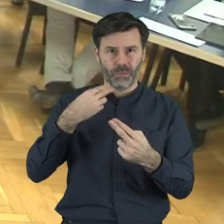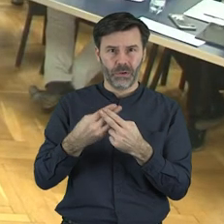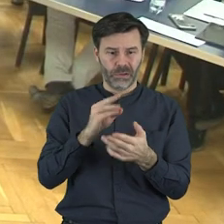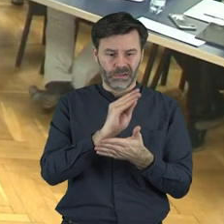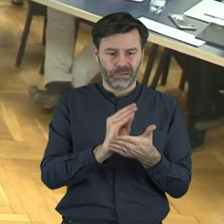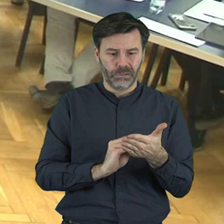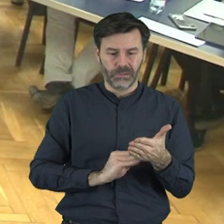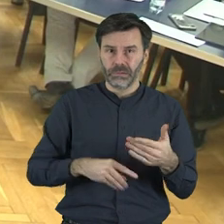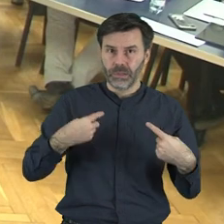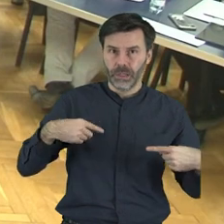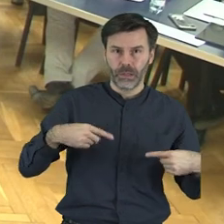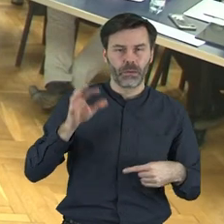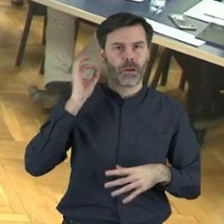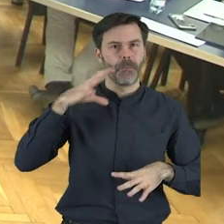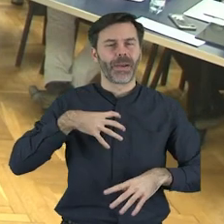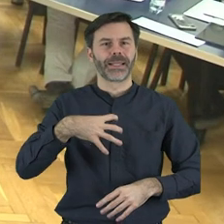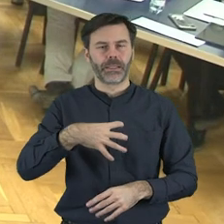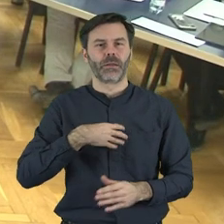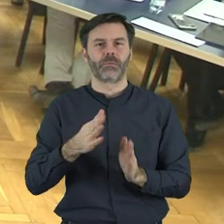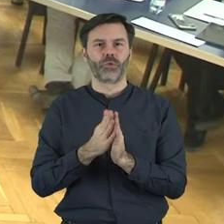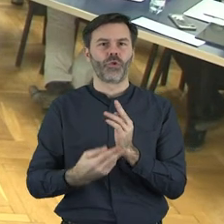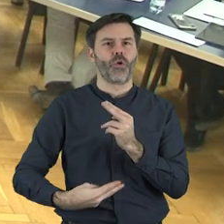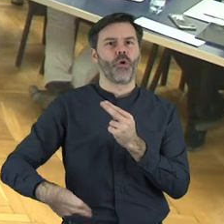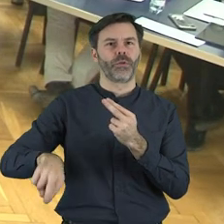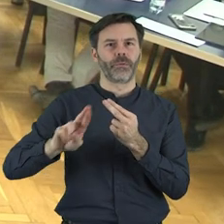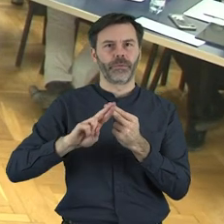odpowie, a jeśli nie, no to oczywiście